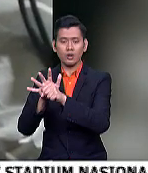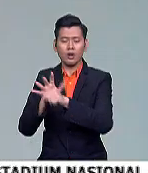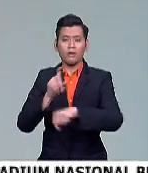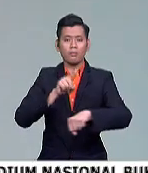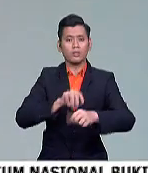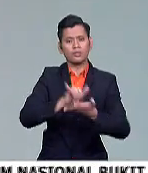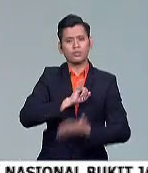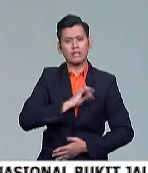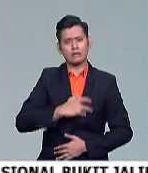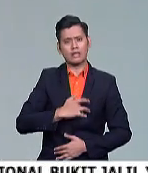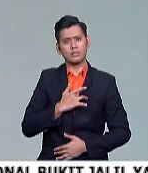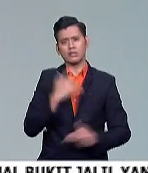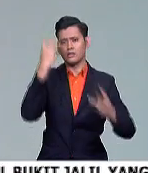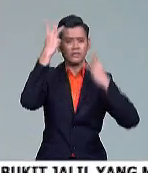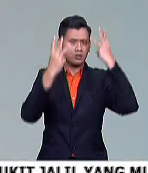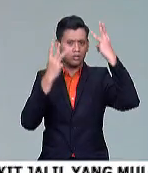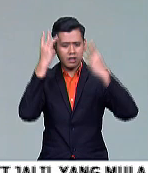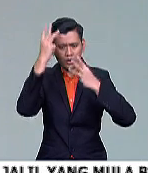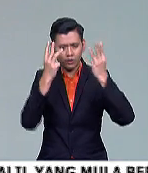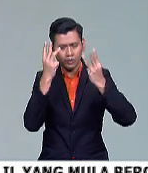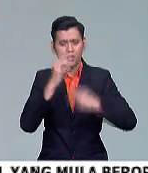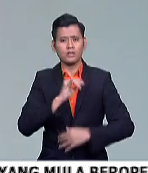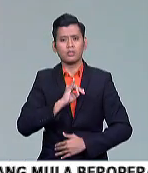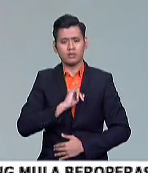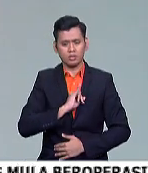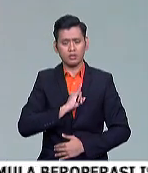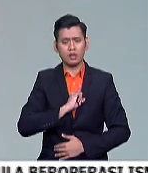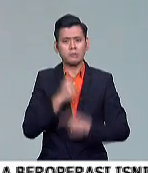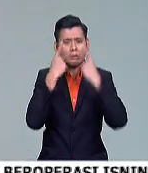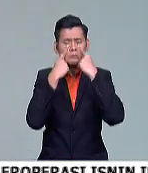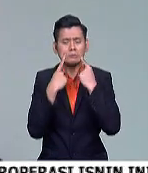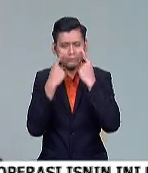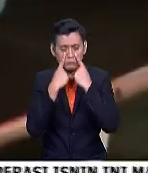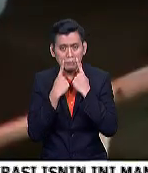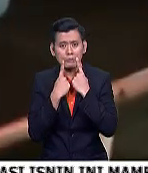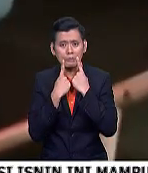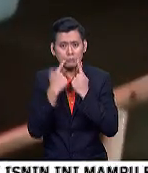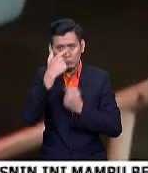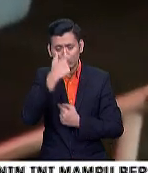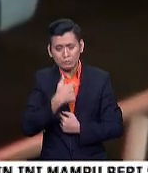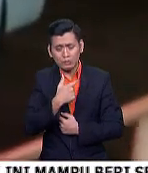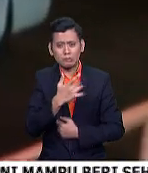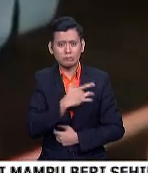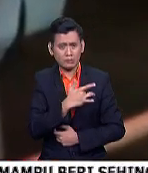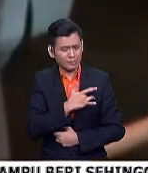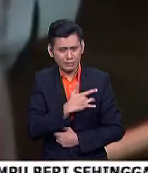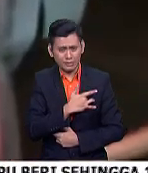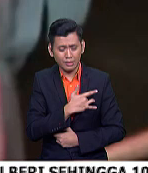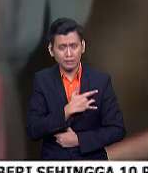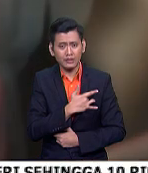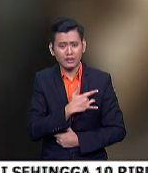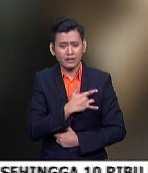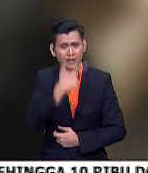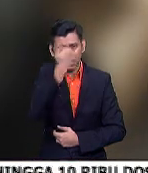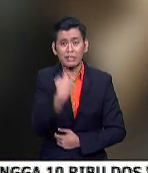jantung. Ambulans datang, bawa dia orang. Sudah menangis pun ada lah. Tinggal saya seorang di